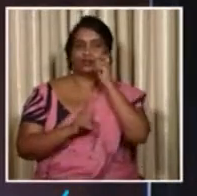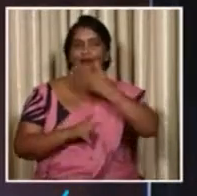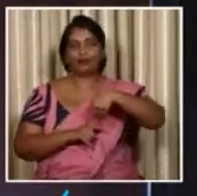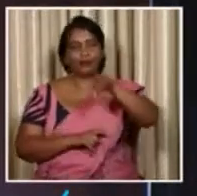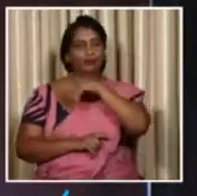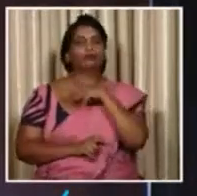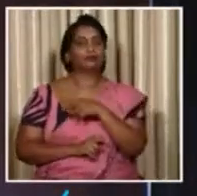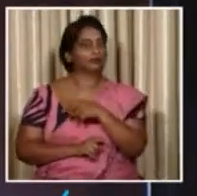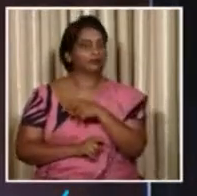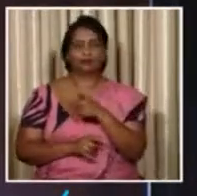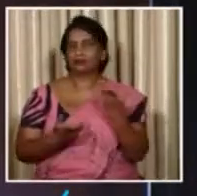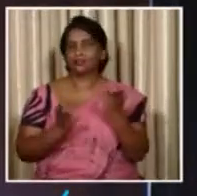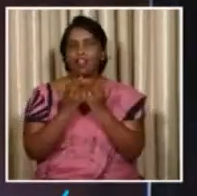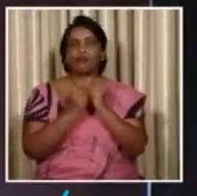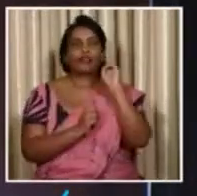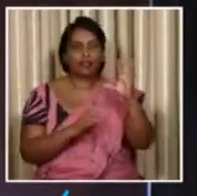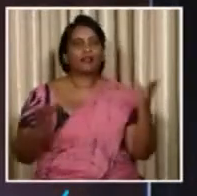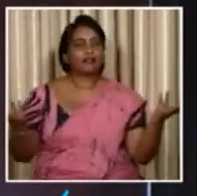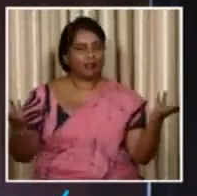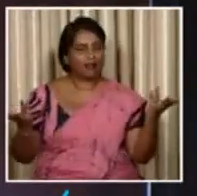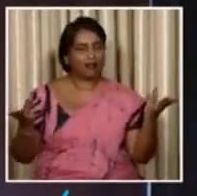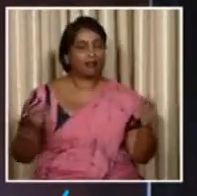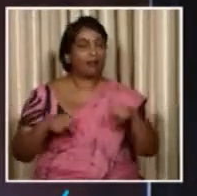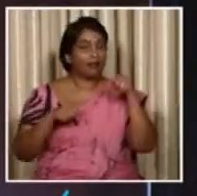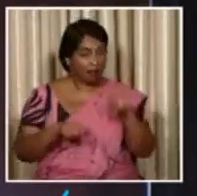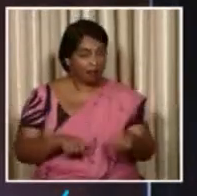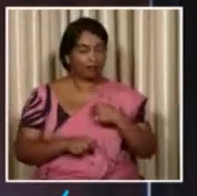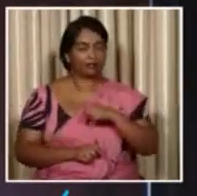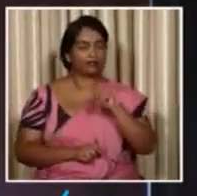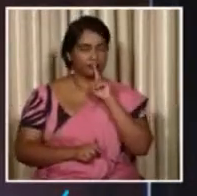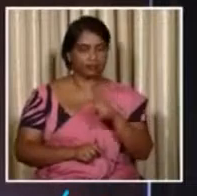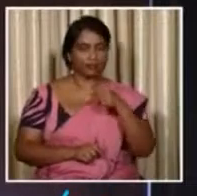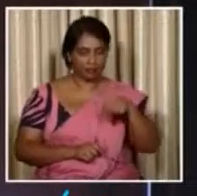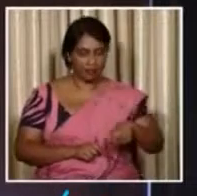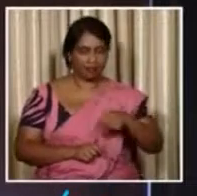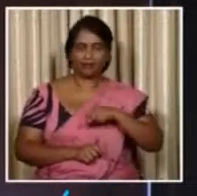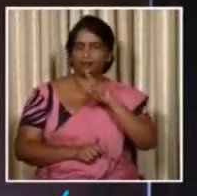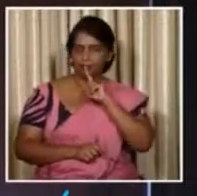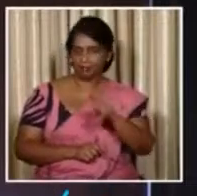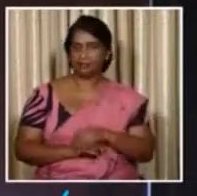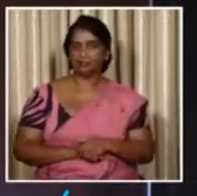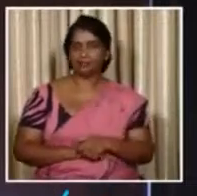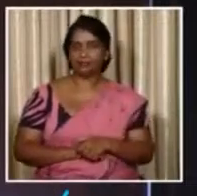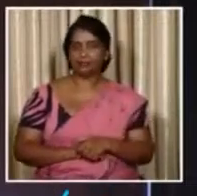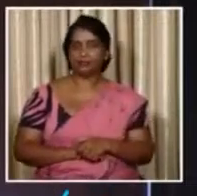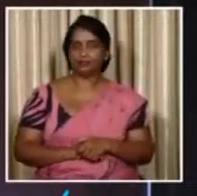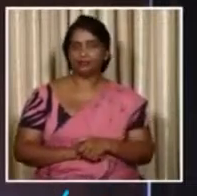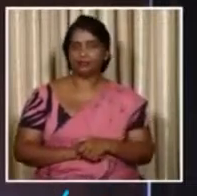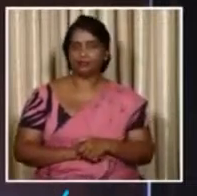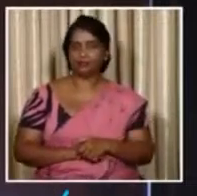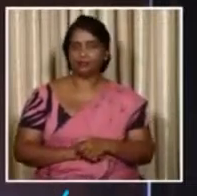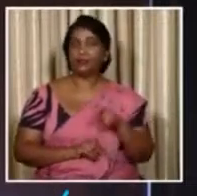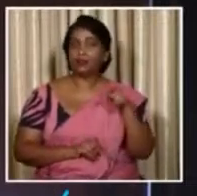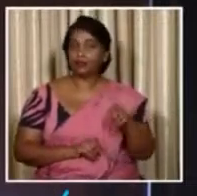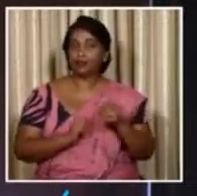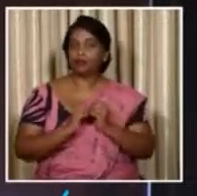ඒවට මේ මාක්ස් දෙන්නේ නැහනේ. නමුත් අද මන් කියන්න මේ